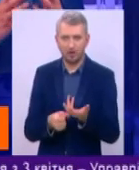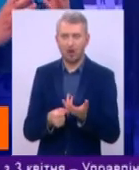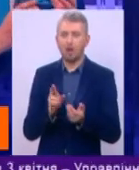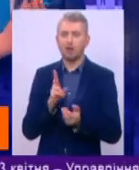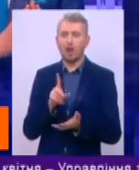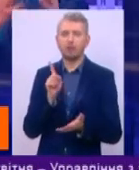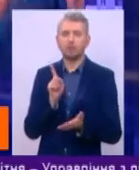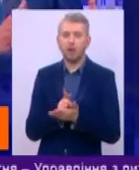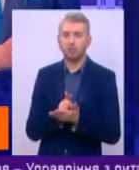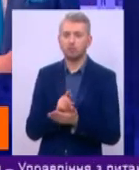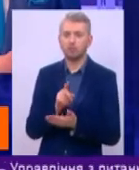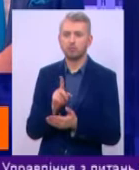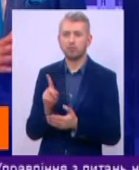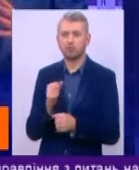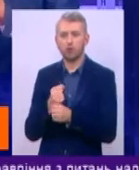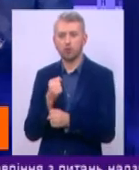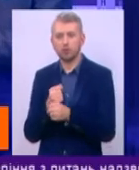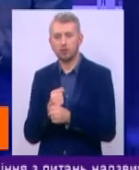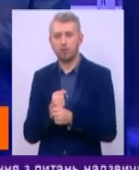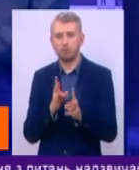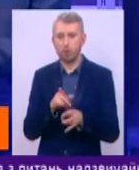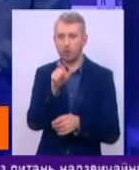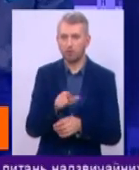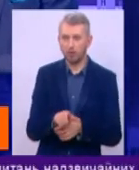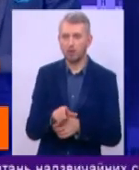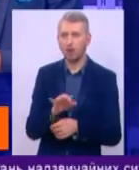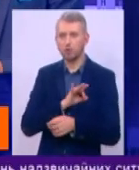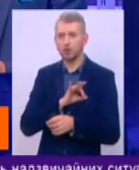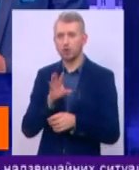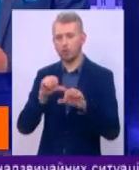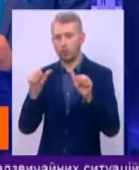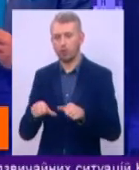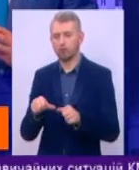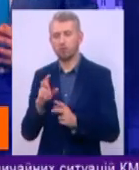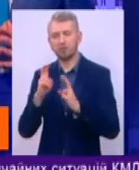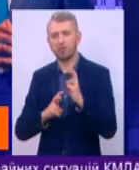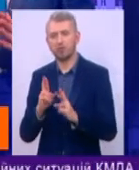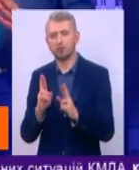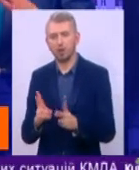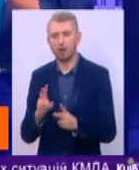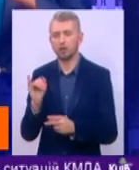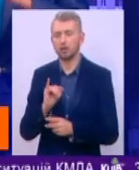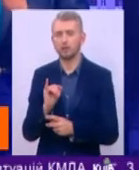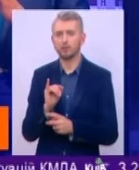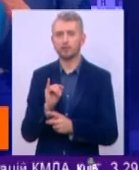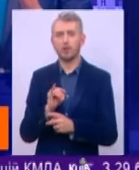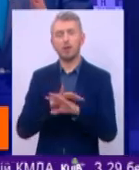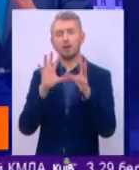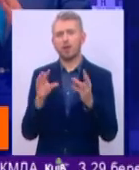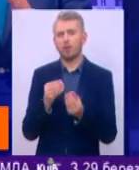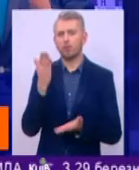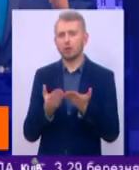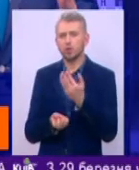має зреагувати потерпілий, як має юридично все оформлювати підприємство? І загалом,